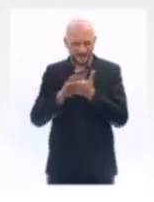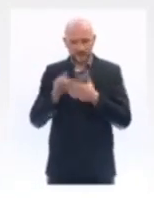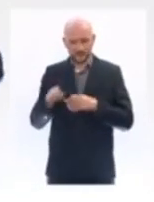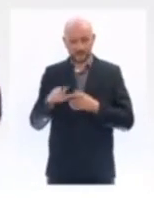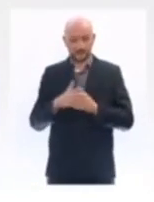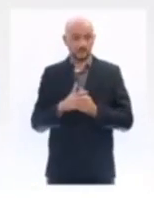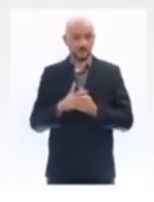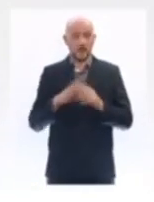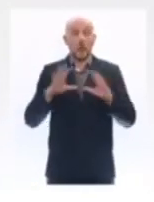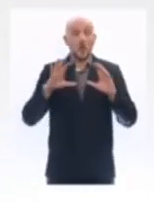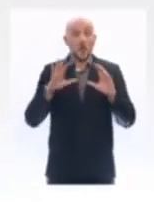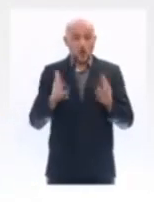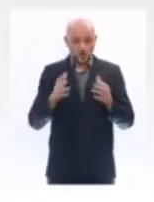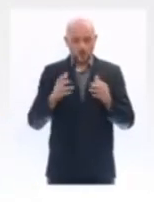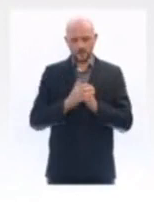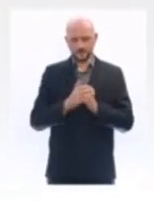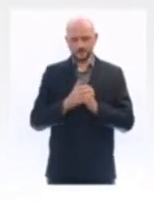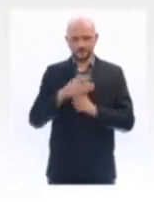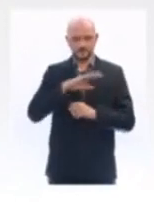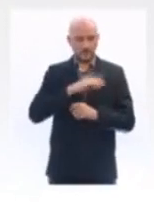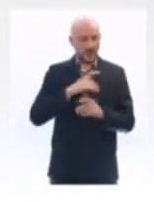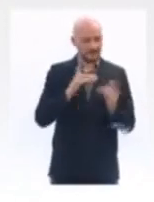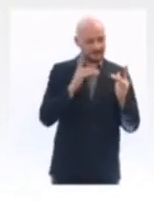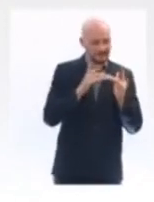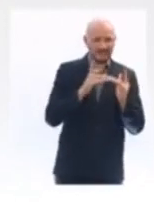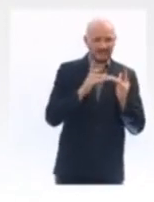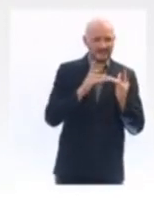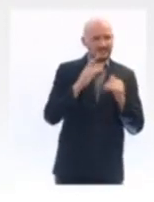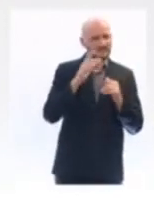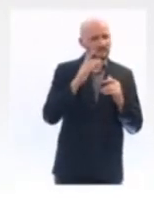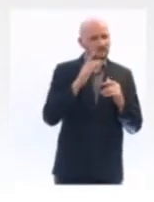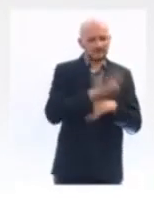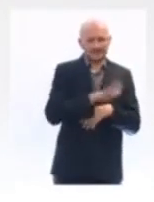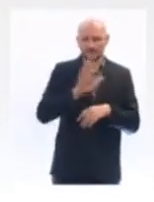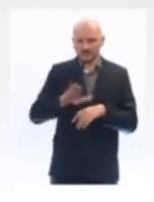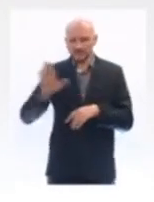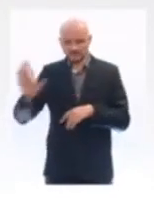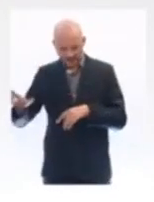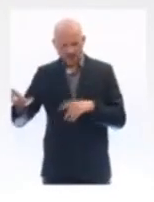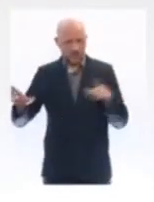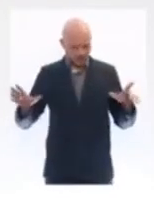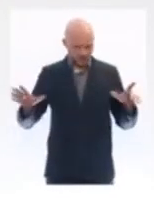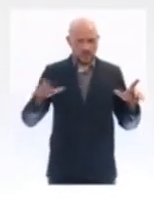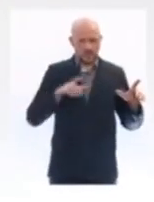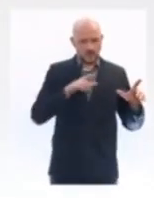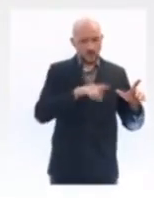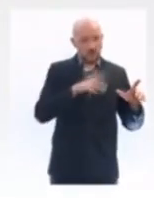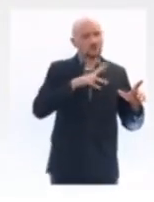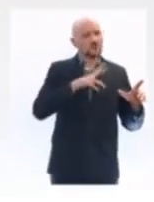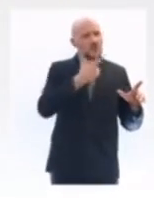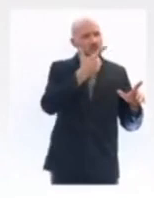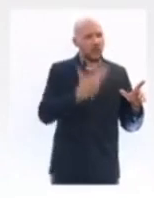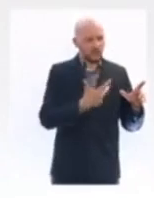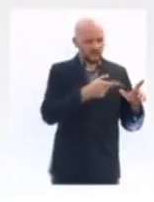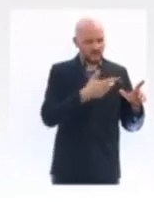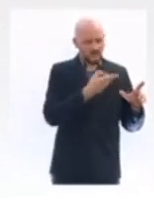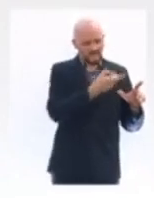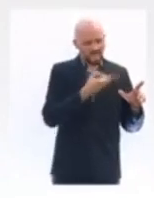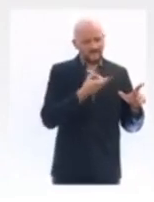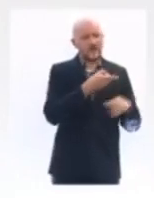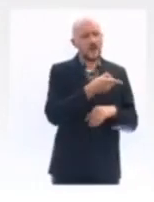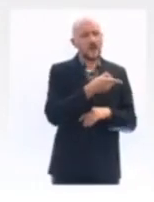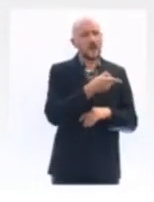ce type de prise en charge peut se faire dans des lits qui sont peut-être moins armés que des lits de réanimation en propre. Tout cela nous permet d'avoir une meilleure prise